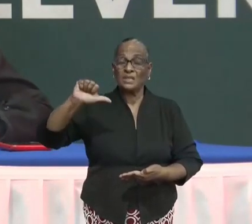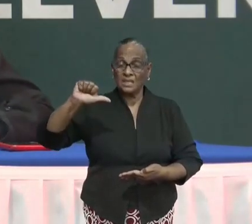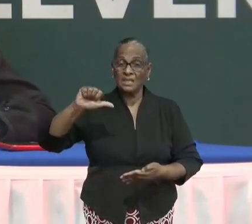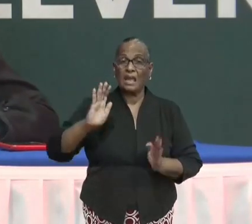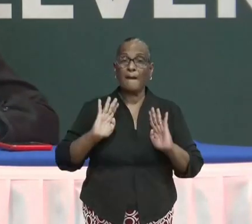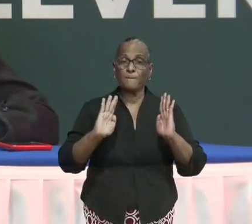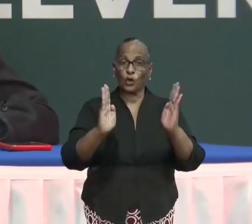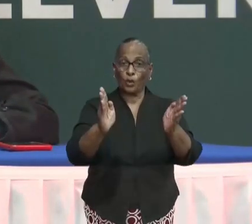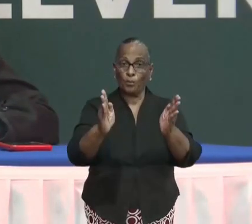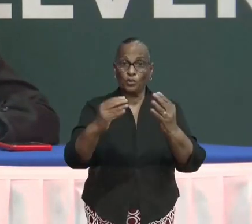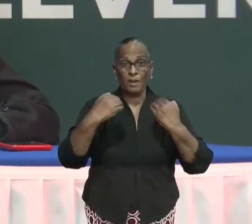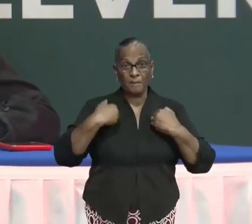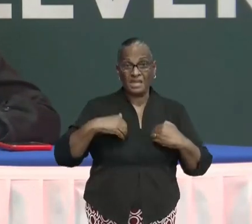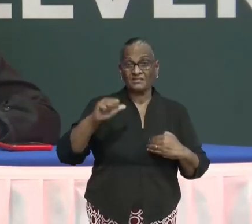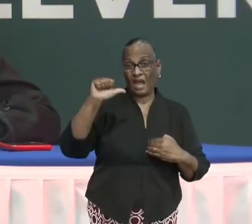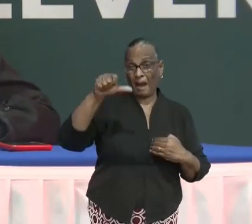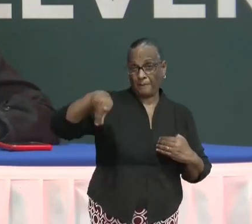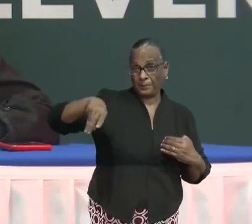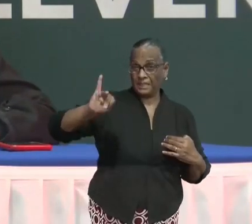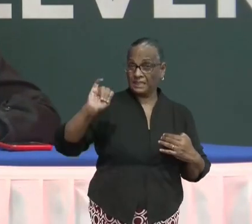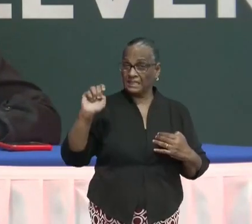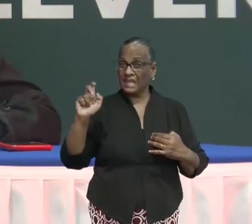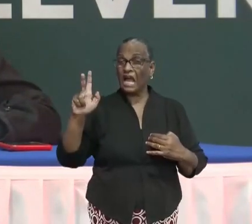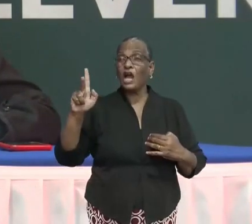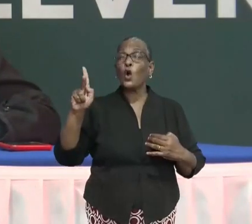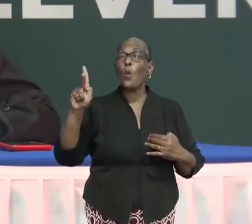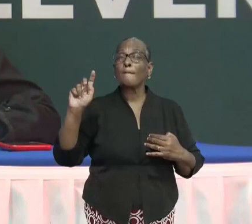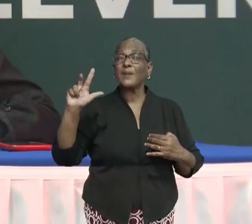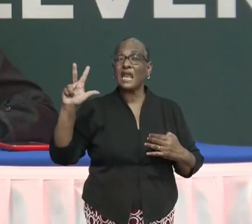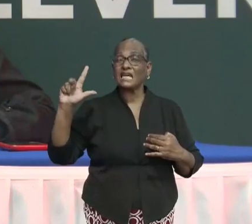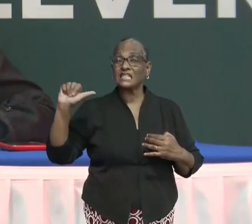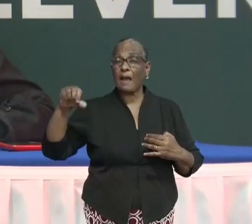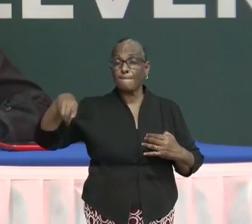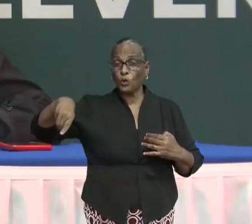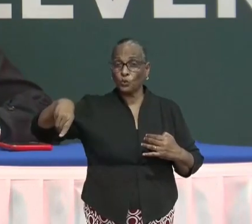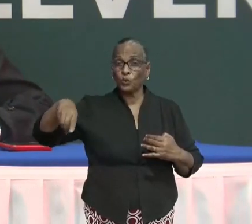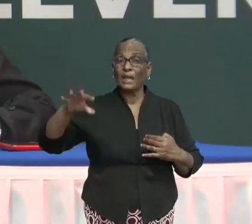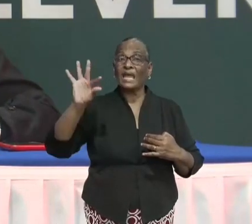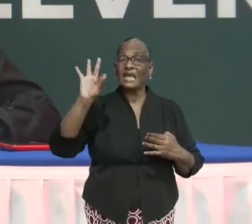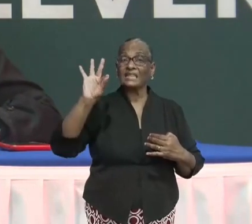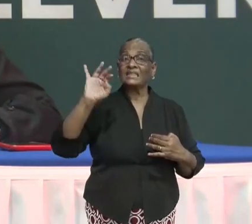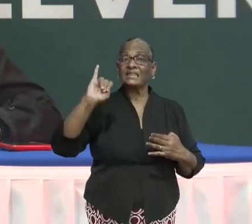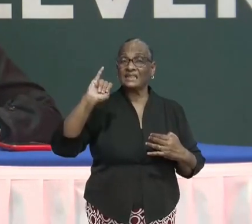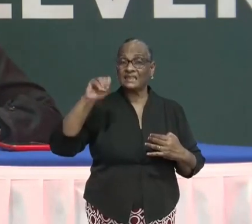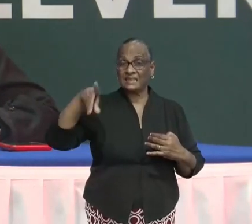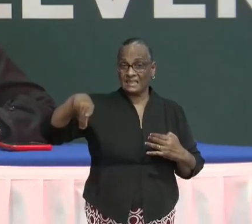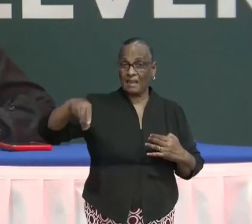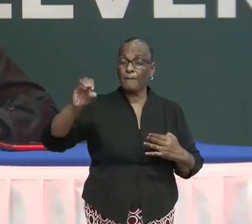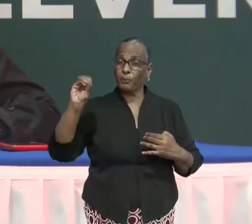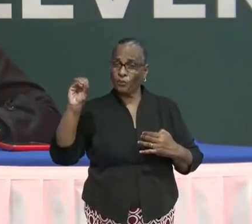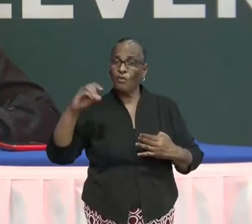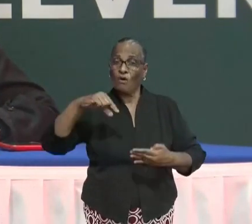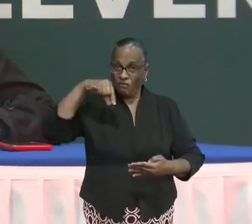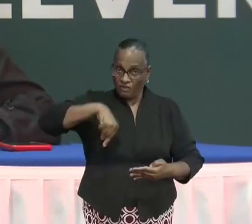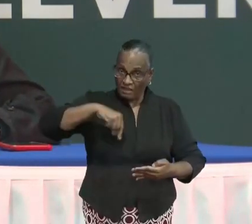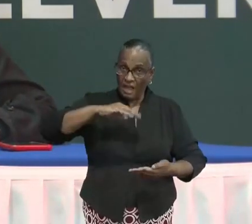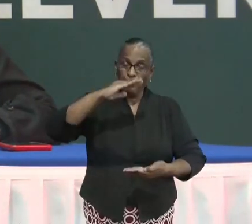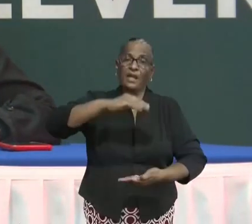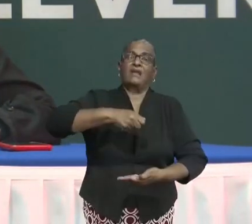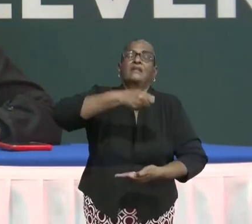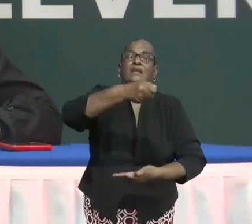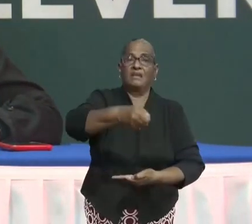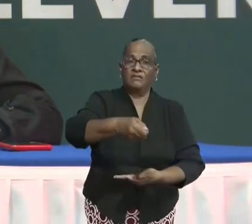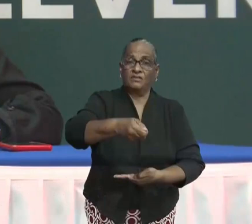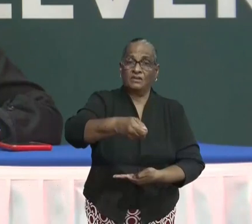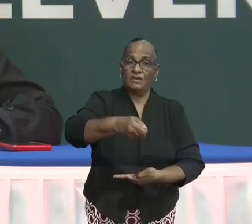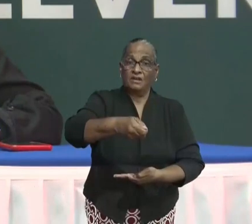voor Apetina, kwamala semutu, Nanga Tepu, u gifti de pakket. Want u